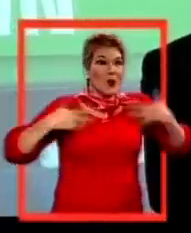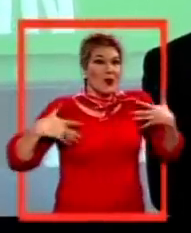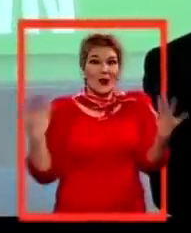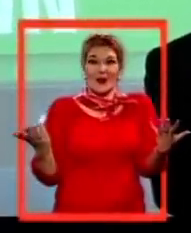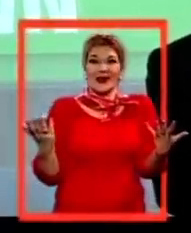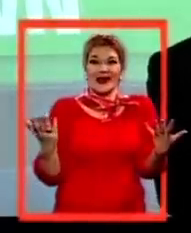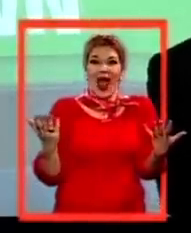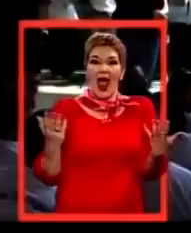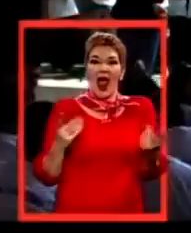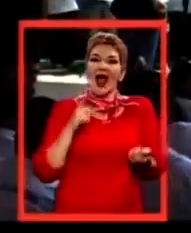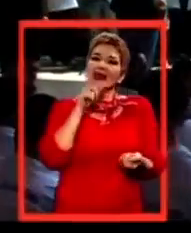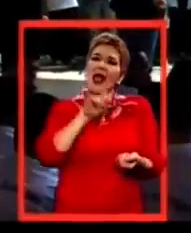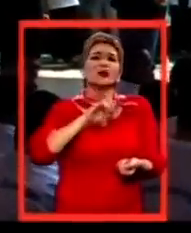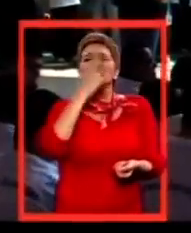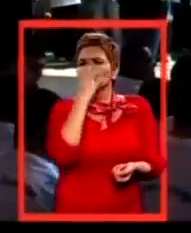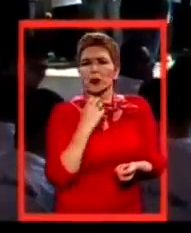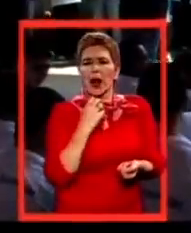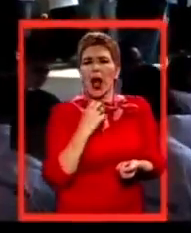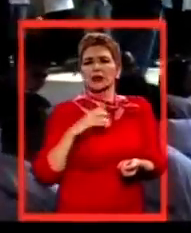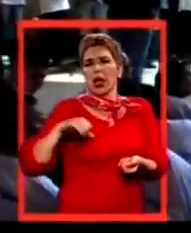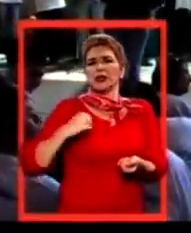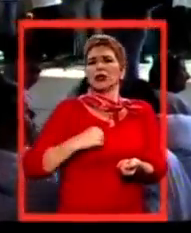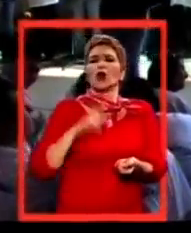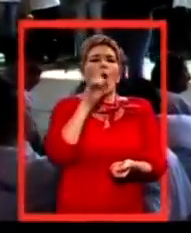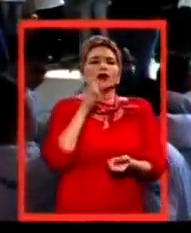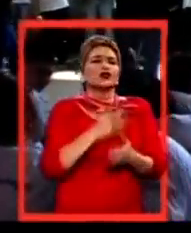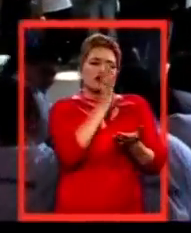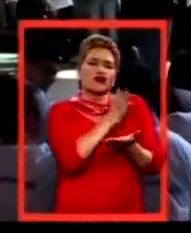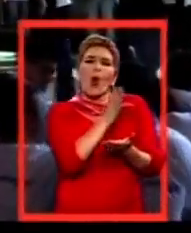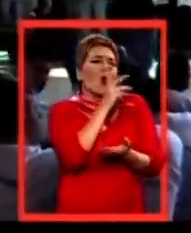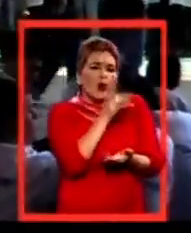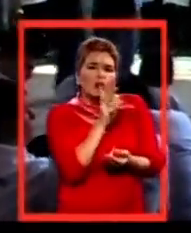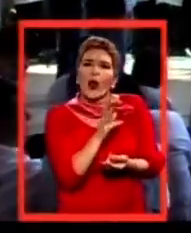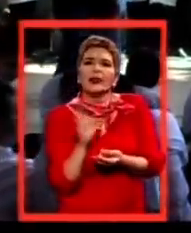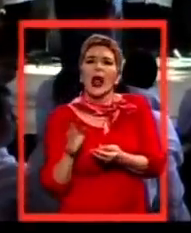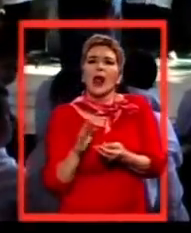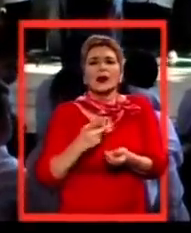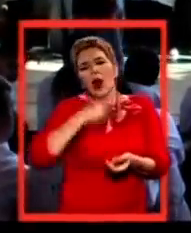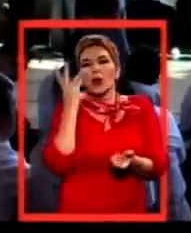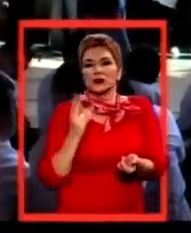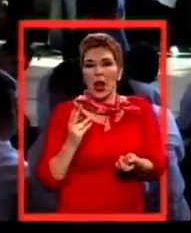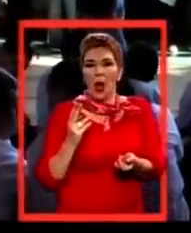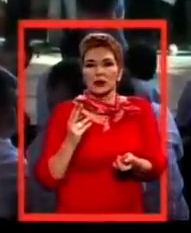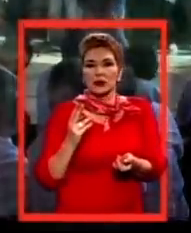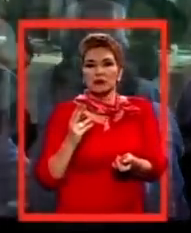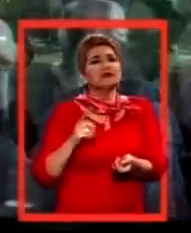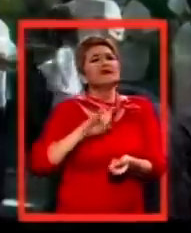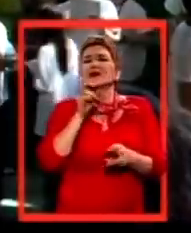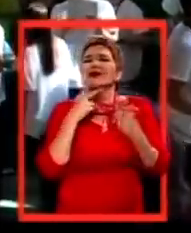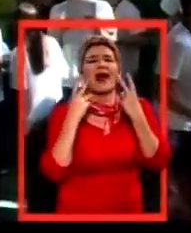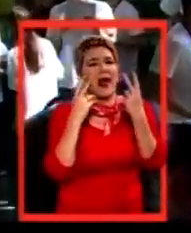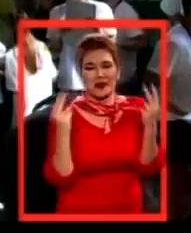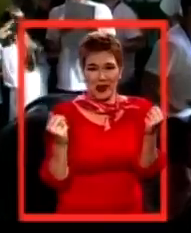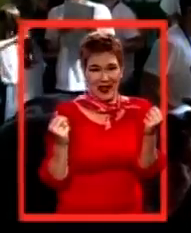zgomot, noi nu o să ne supărăm că sportivii nu s-au așezat în ordine sau că n-au înțeles să stea, să vină într-un anumit